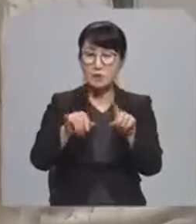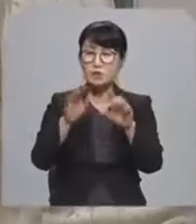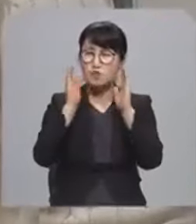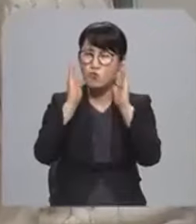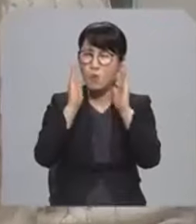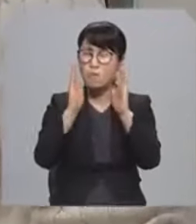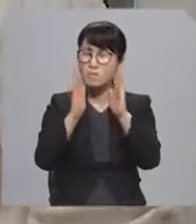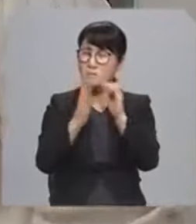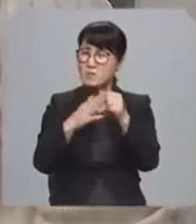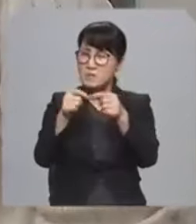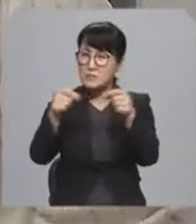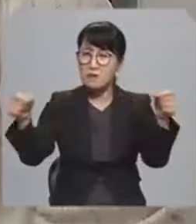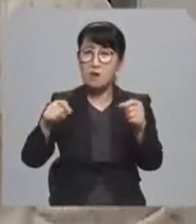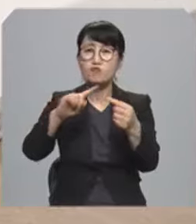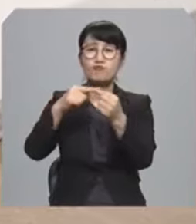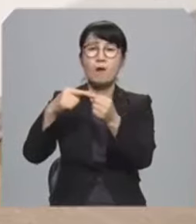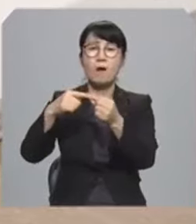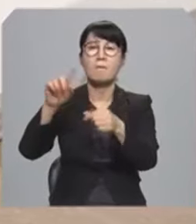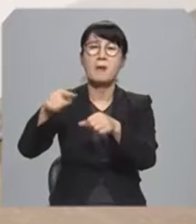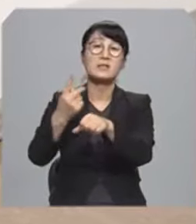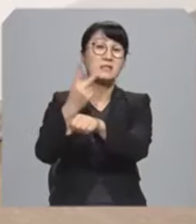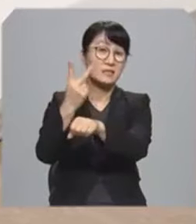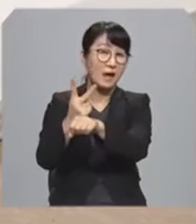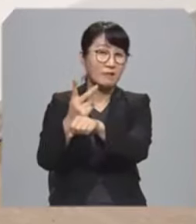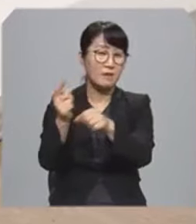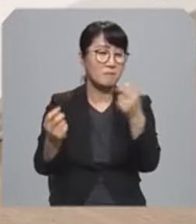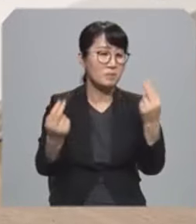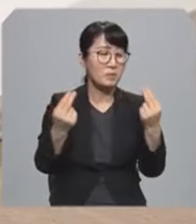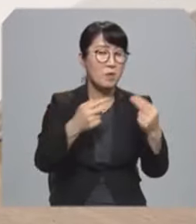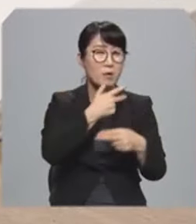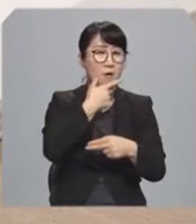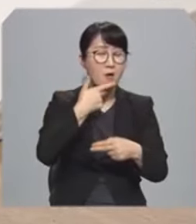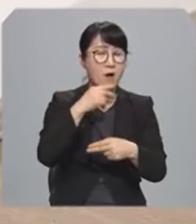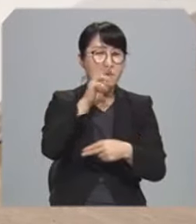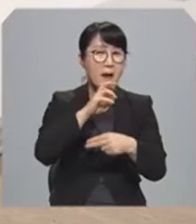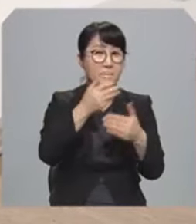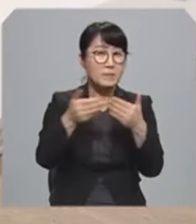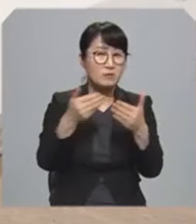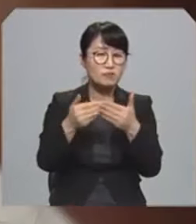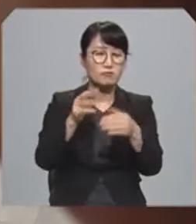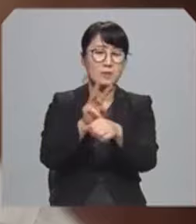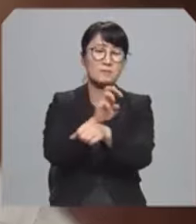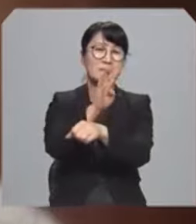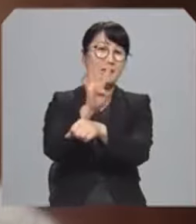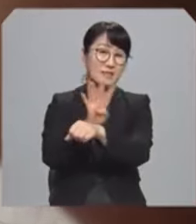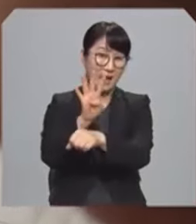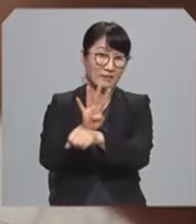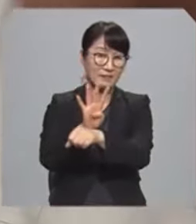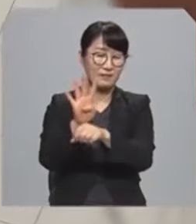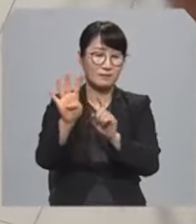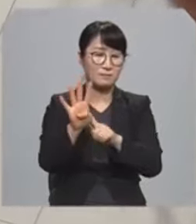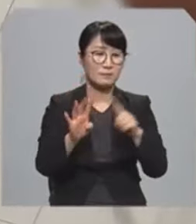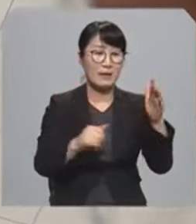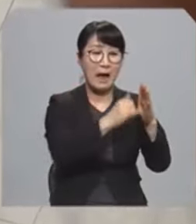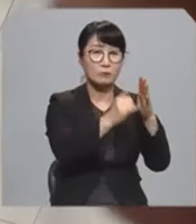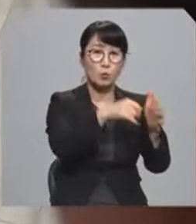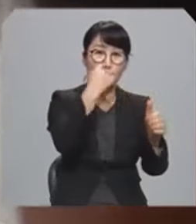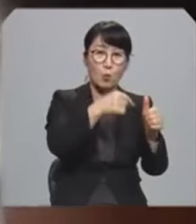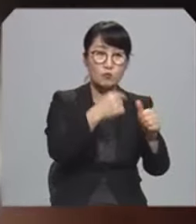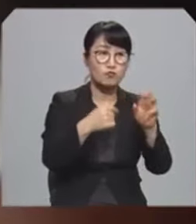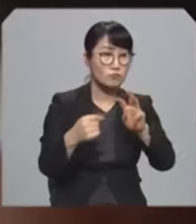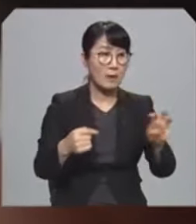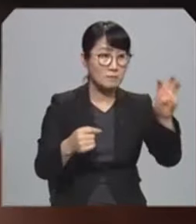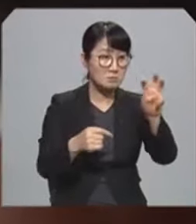많은 국어가 10시간 영어와 음악 미술 등이 3시간으로 공교육이